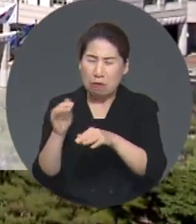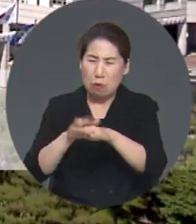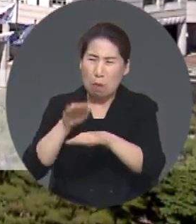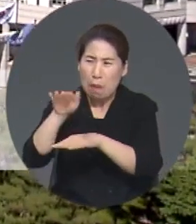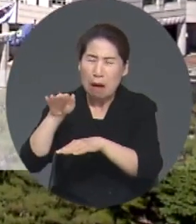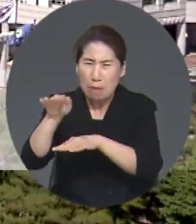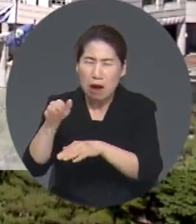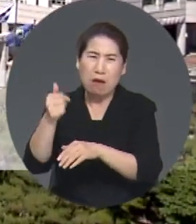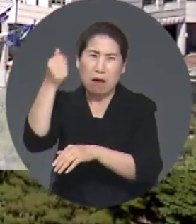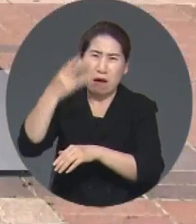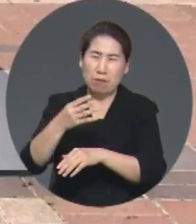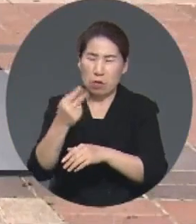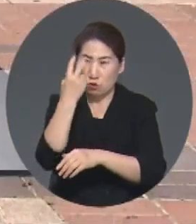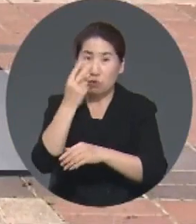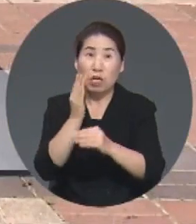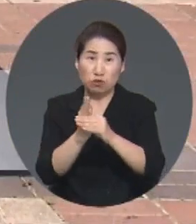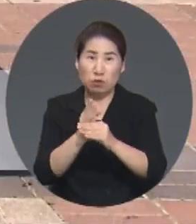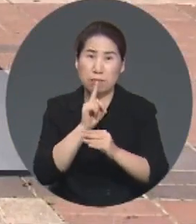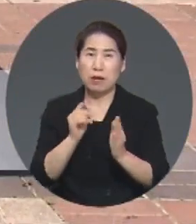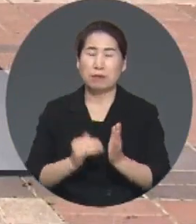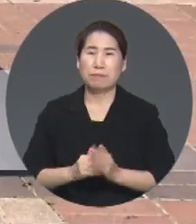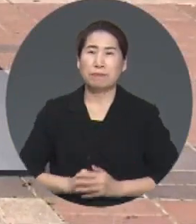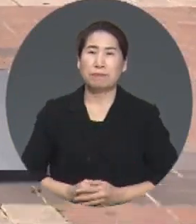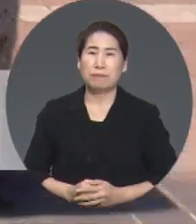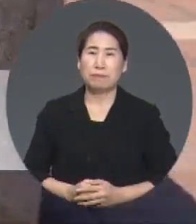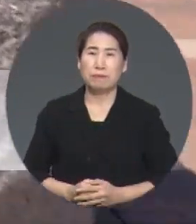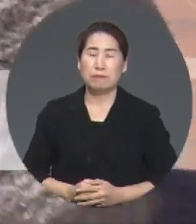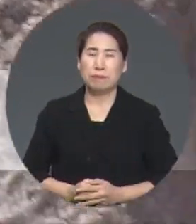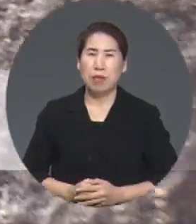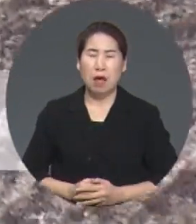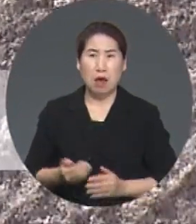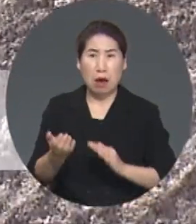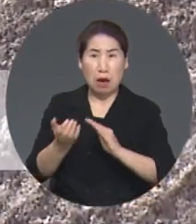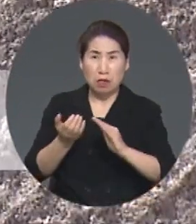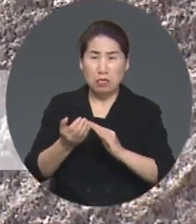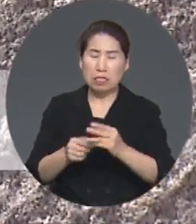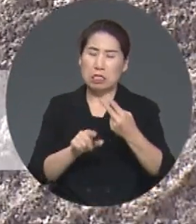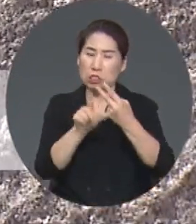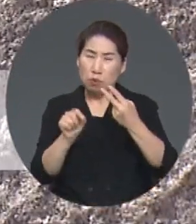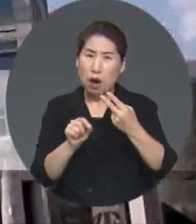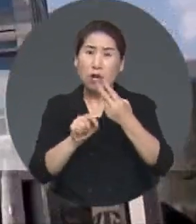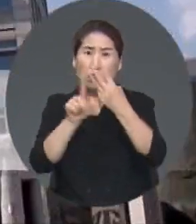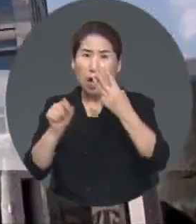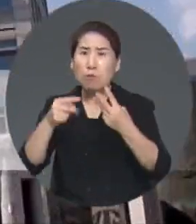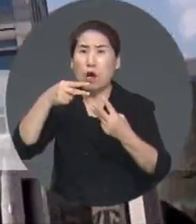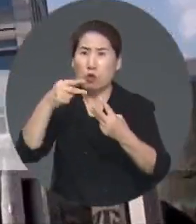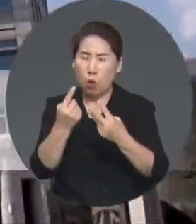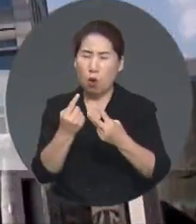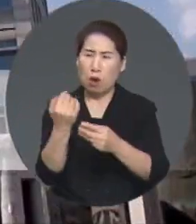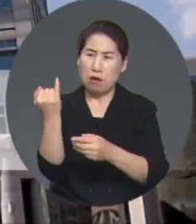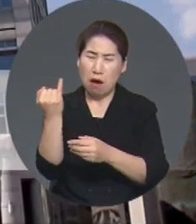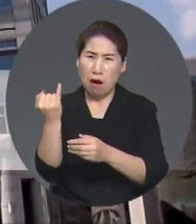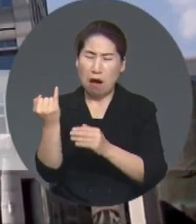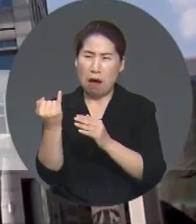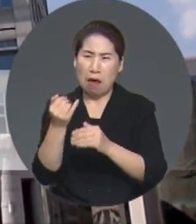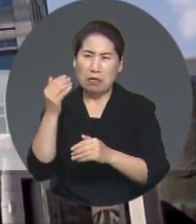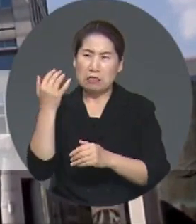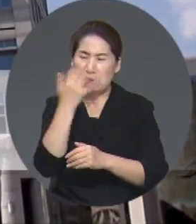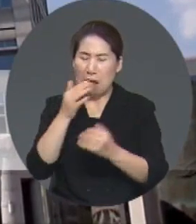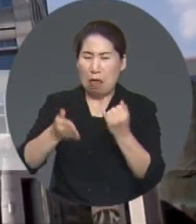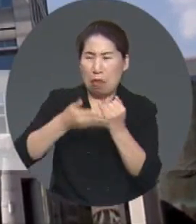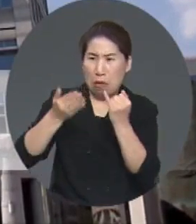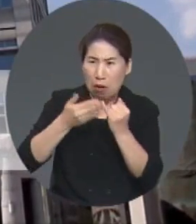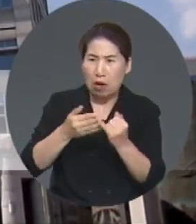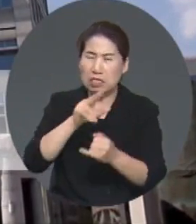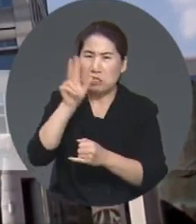주장이 제기돼 조사를 진행하고 있다고 밝혔습니다. 앞서 지난 2월과 3월에도 여직원을 성희롱한